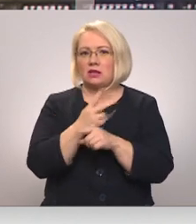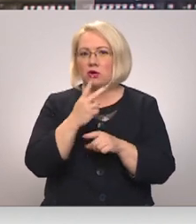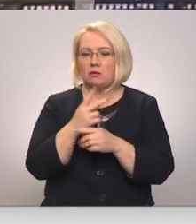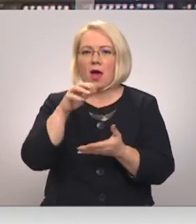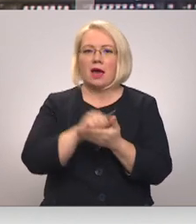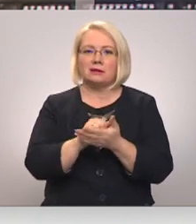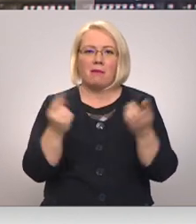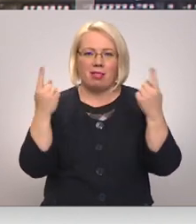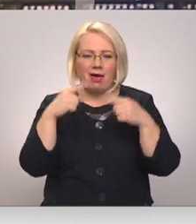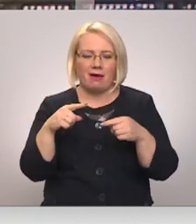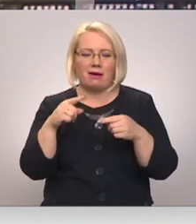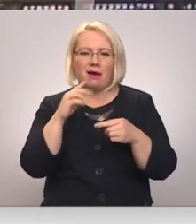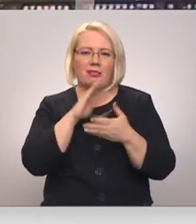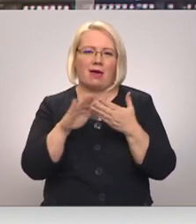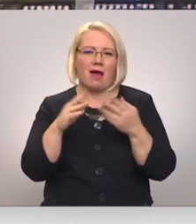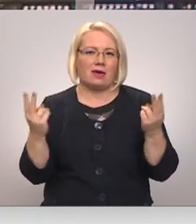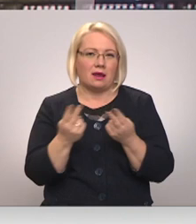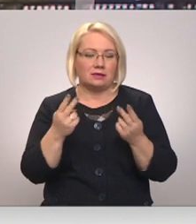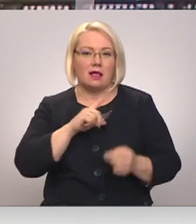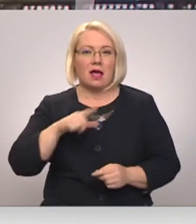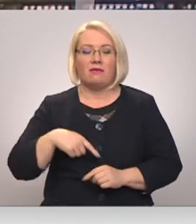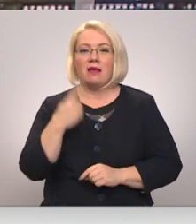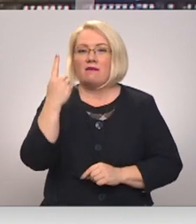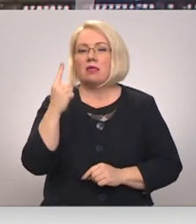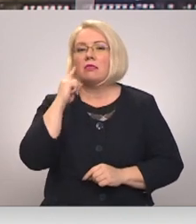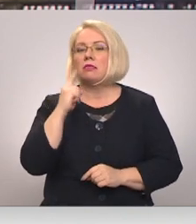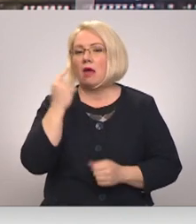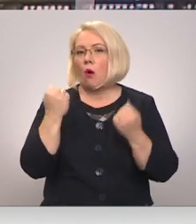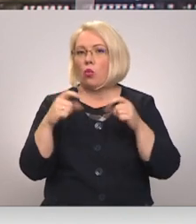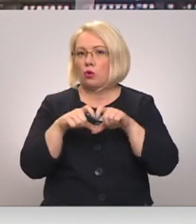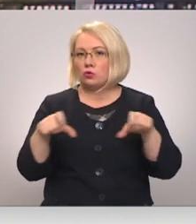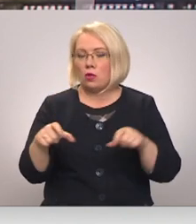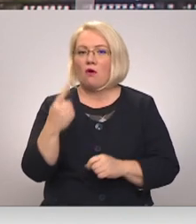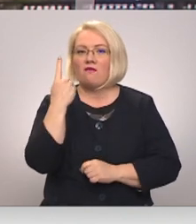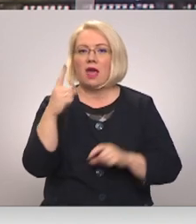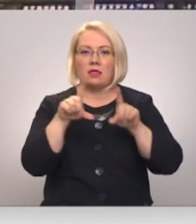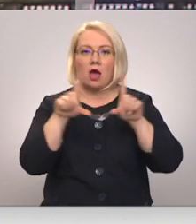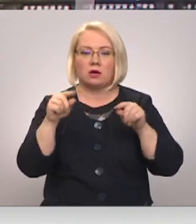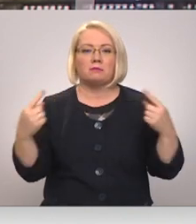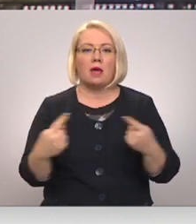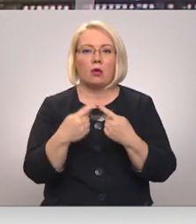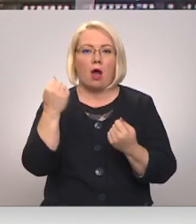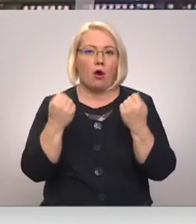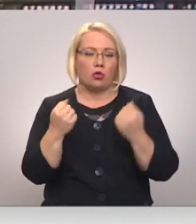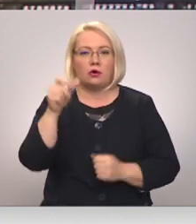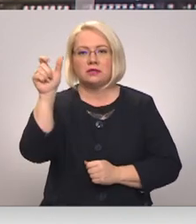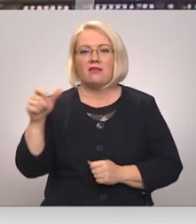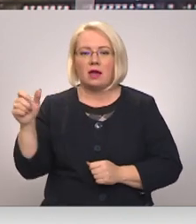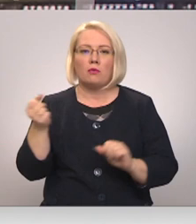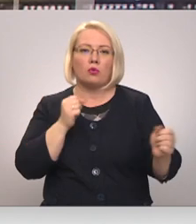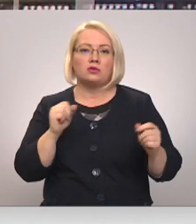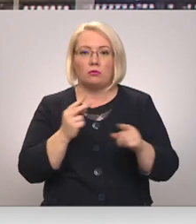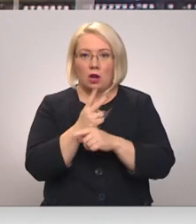vairāk laika nekā ierasti. Latvijā ir tikai viena nedzirdīgo autoskola un tikai viena aģentūra, kas pielāgo auto cilvēkiem ar kustību